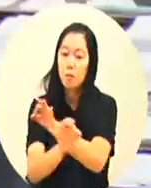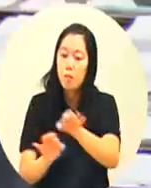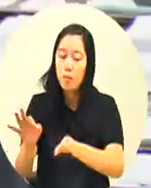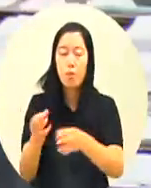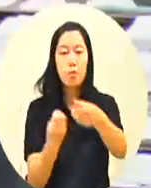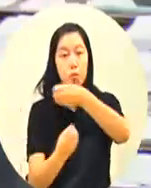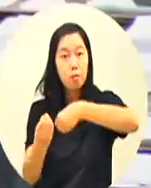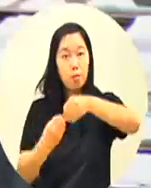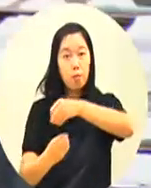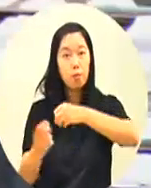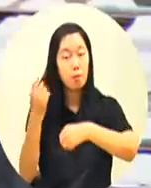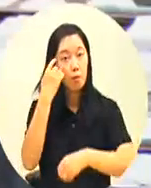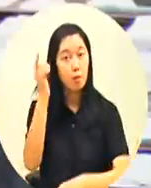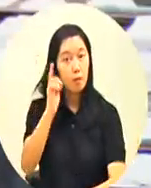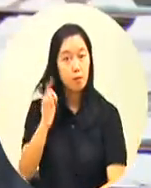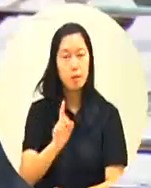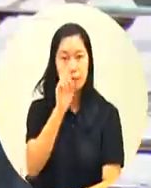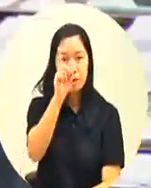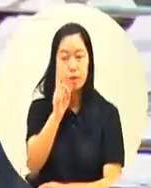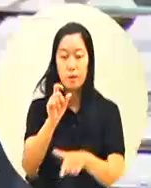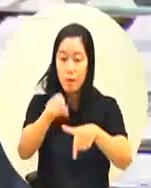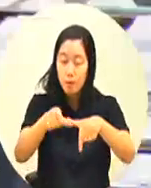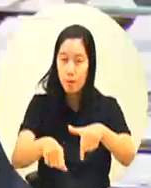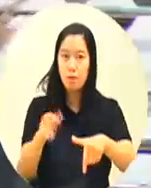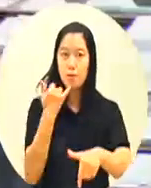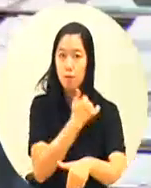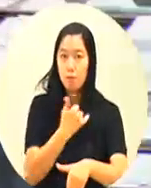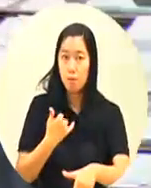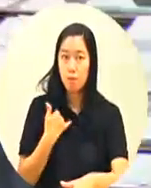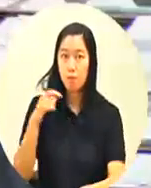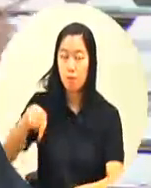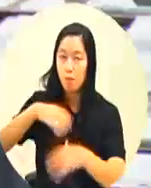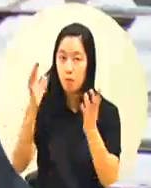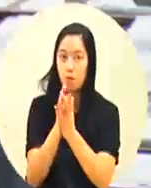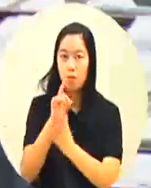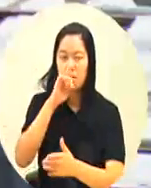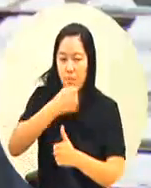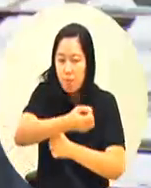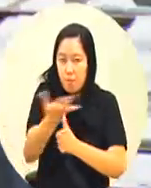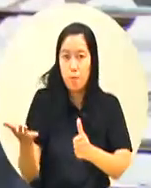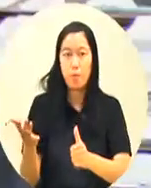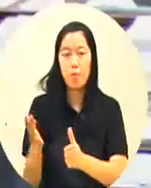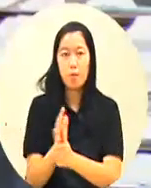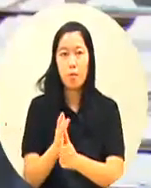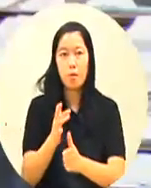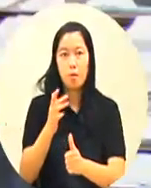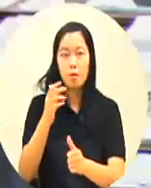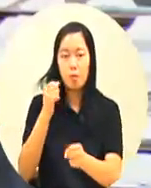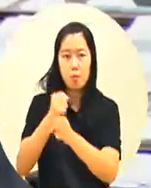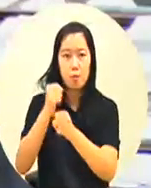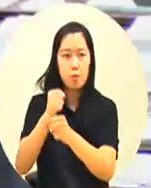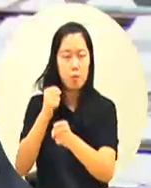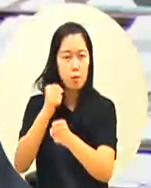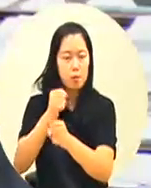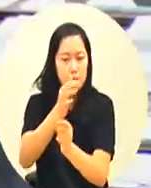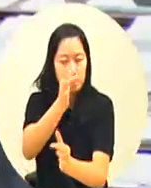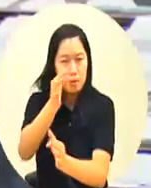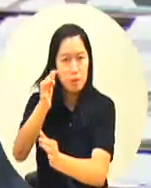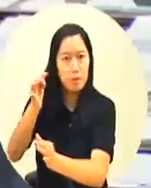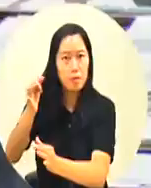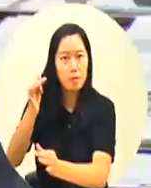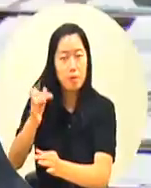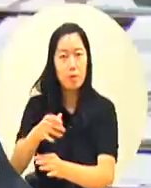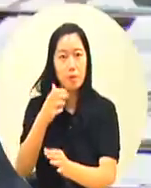是一家产业它可能把所有的这个污染制程其实是已经做到最好最好，它已经没